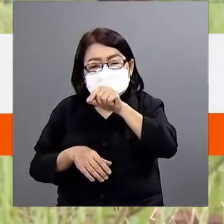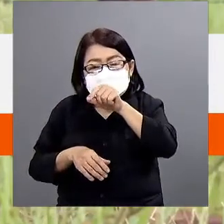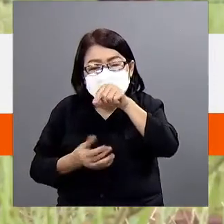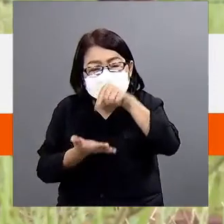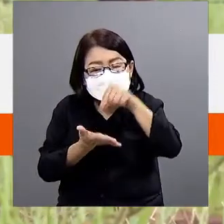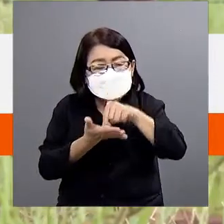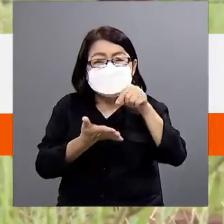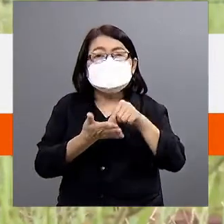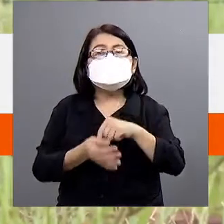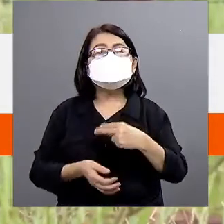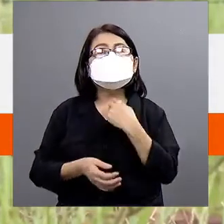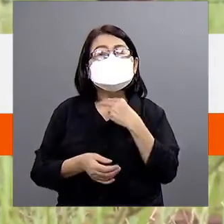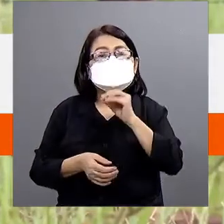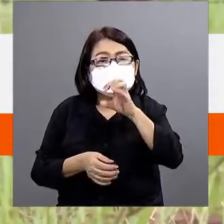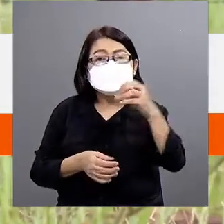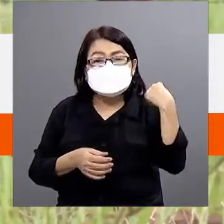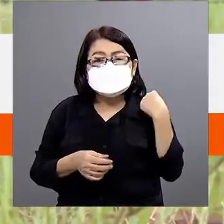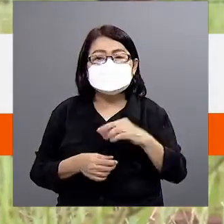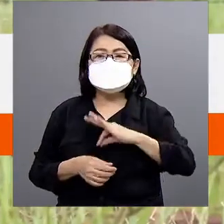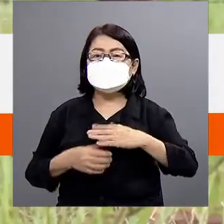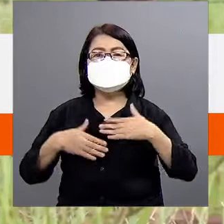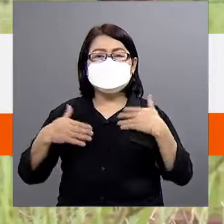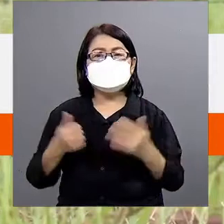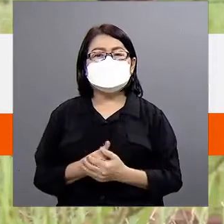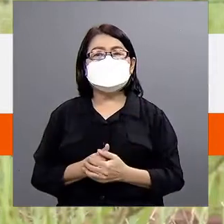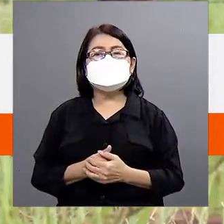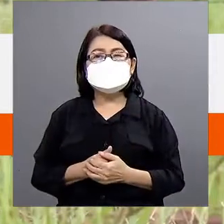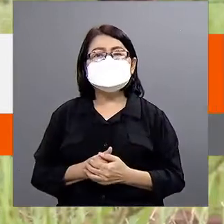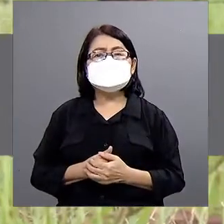จมากห่างจากโซซับได้หลายชั่วโมงเลยครับ